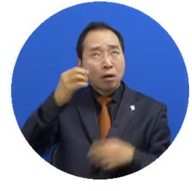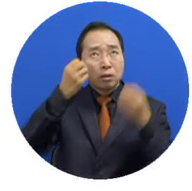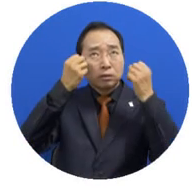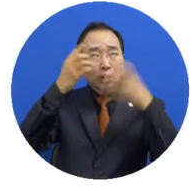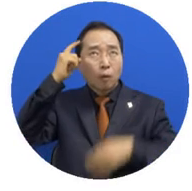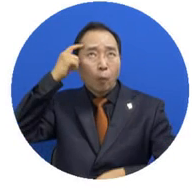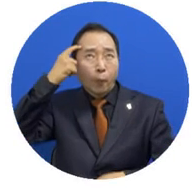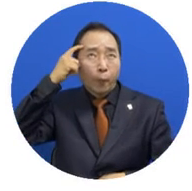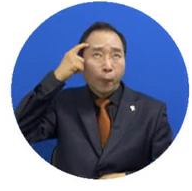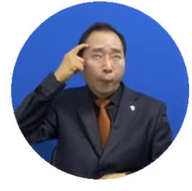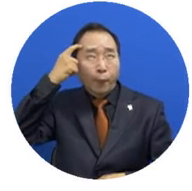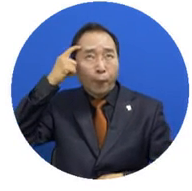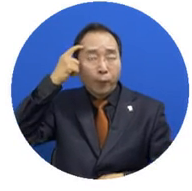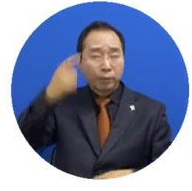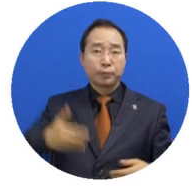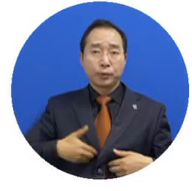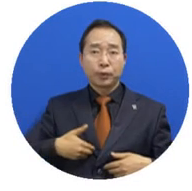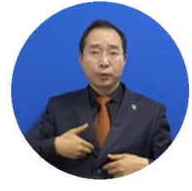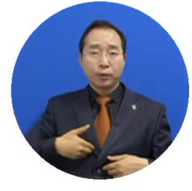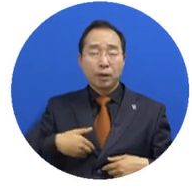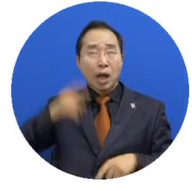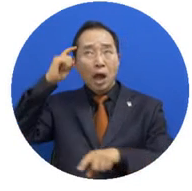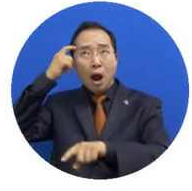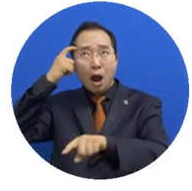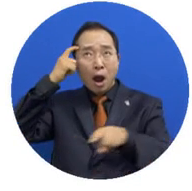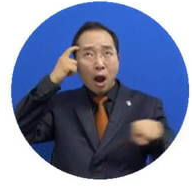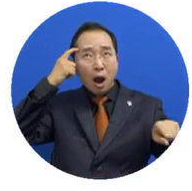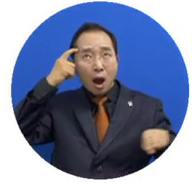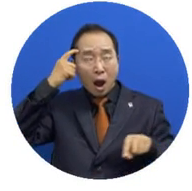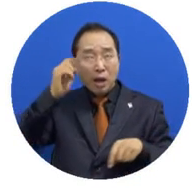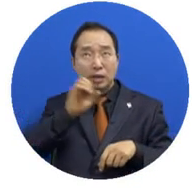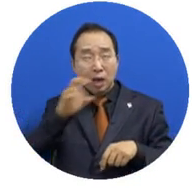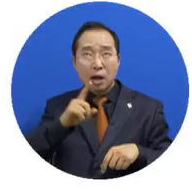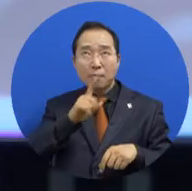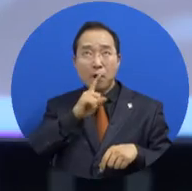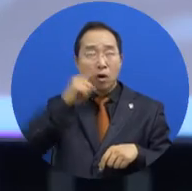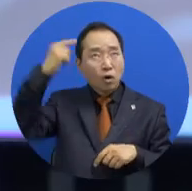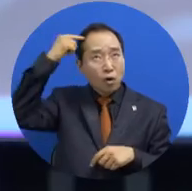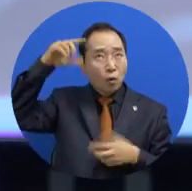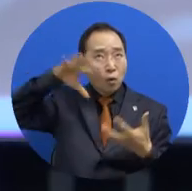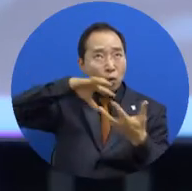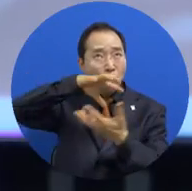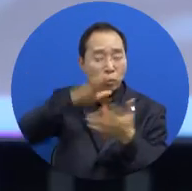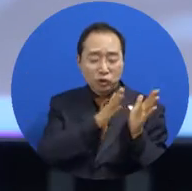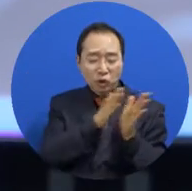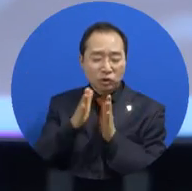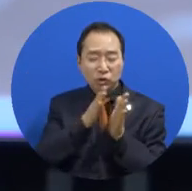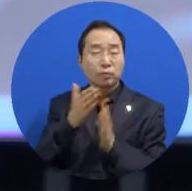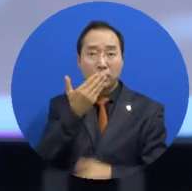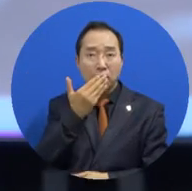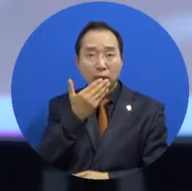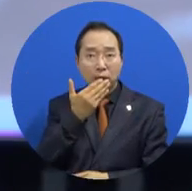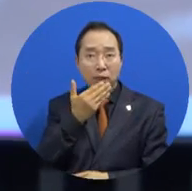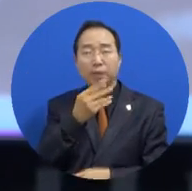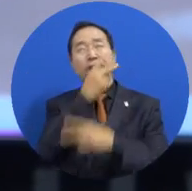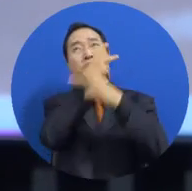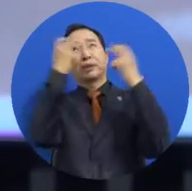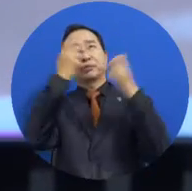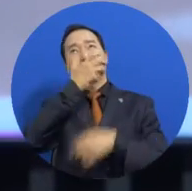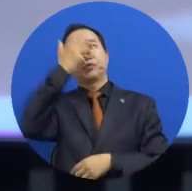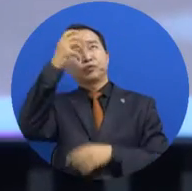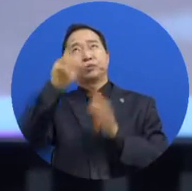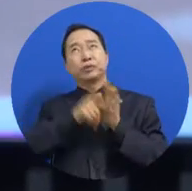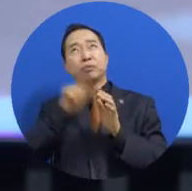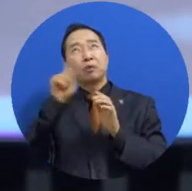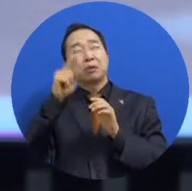사유를 공급을 해줘야 돼요. 사유와 계속 접속을 해야 내 안에 언어들이 떠다닐 거 아니에요? 그러면 잠을 잘